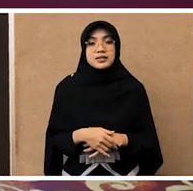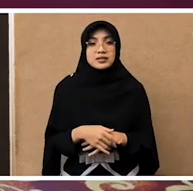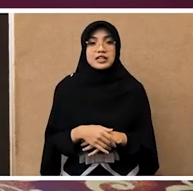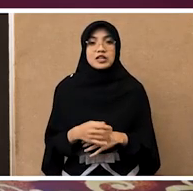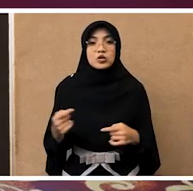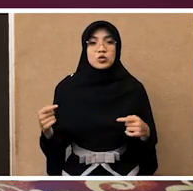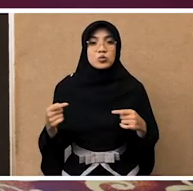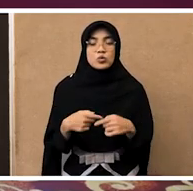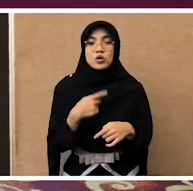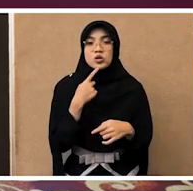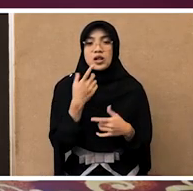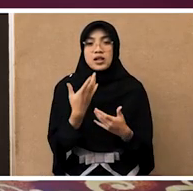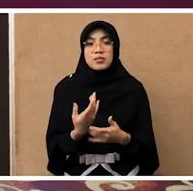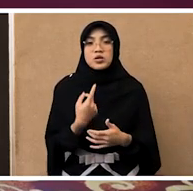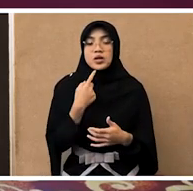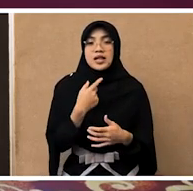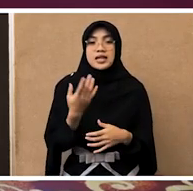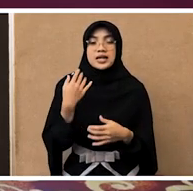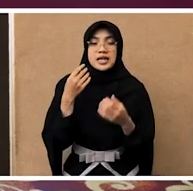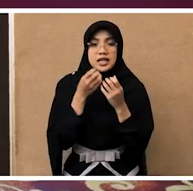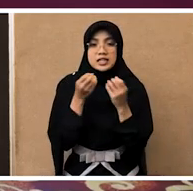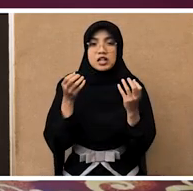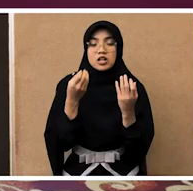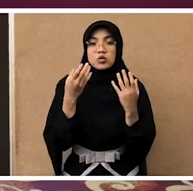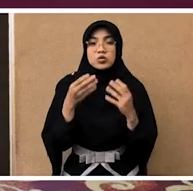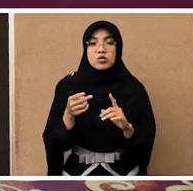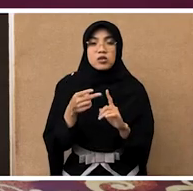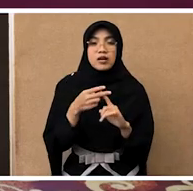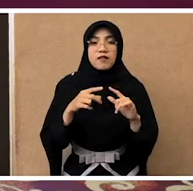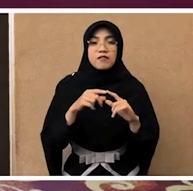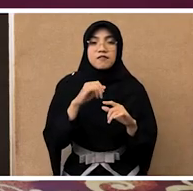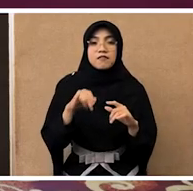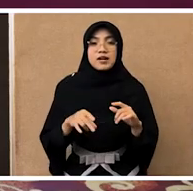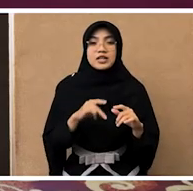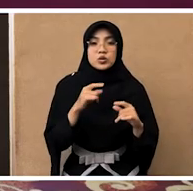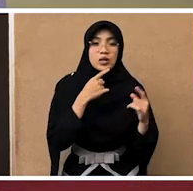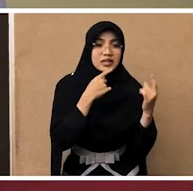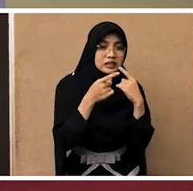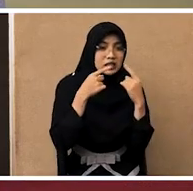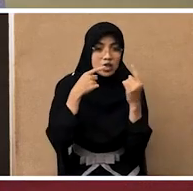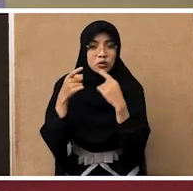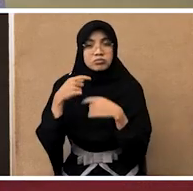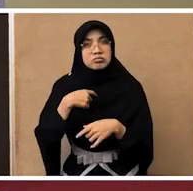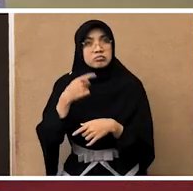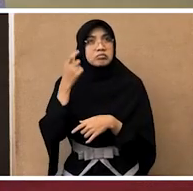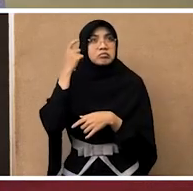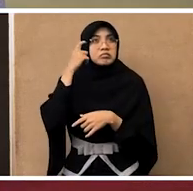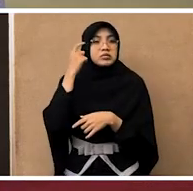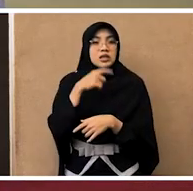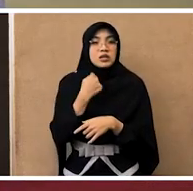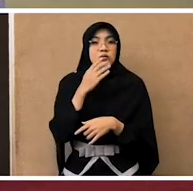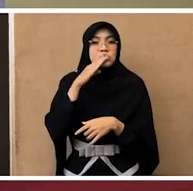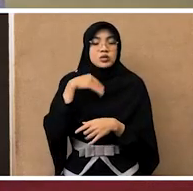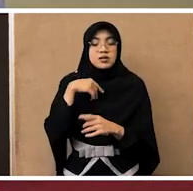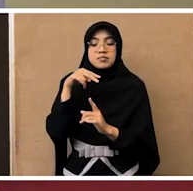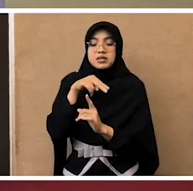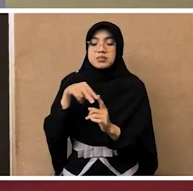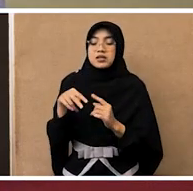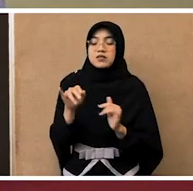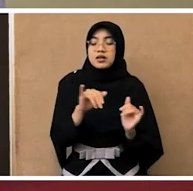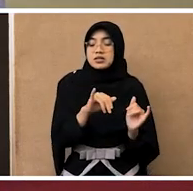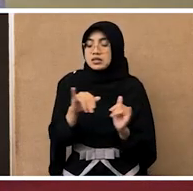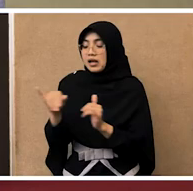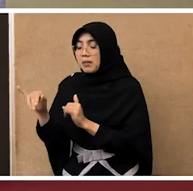berkaitan dengan tadi yang disampaikan aspal jadi soal dialog Saya pikir kita punya pandangan yang